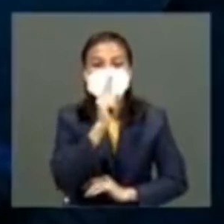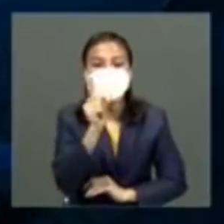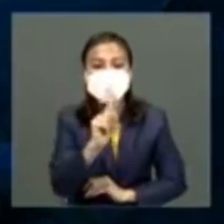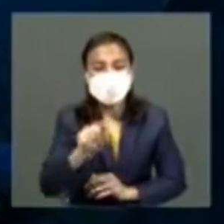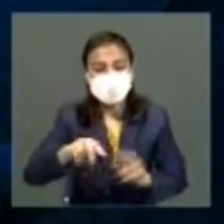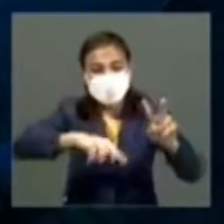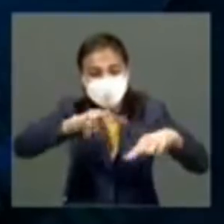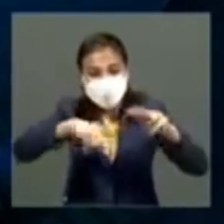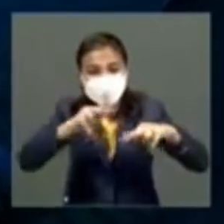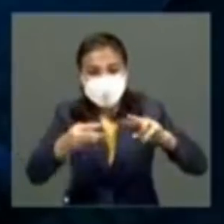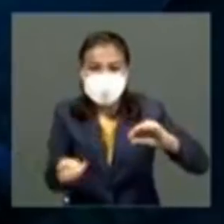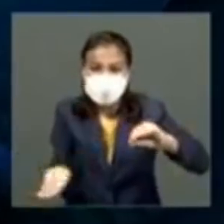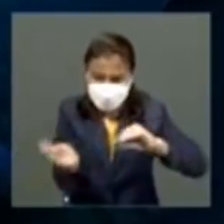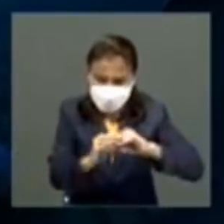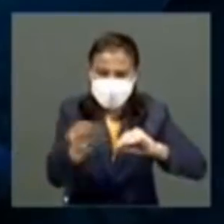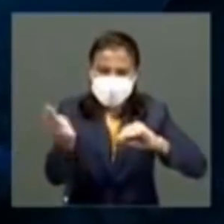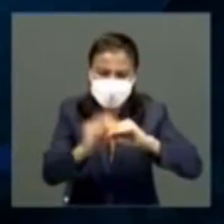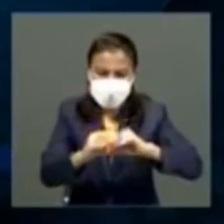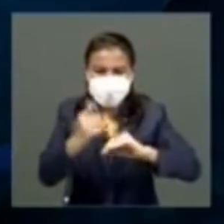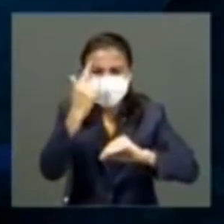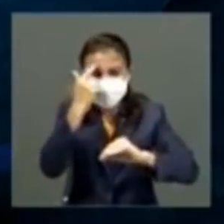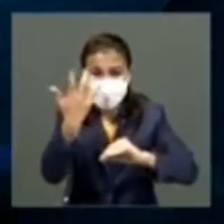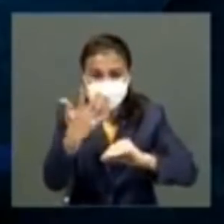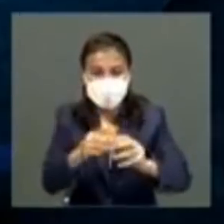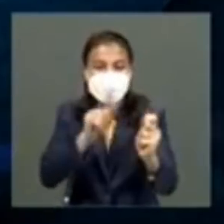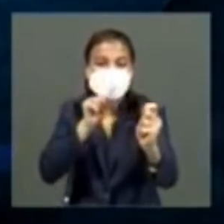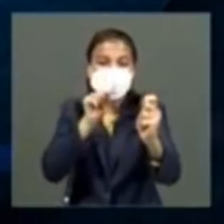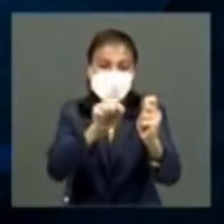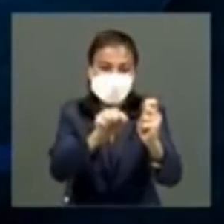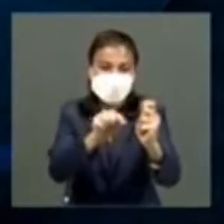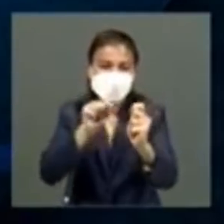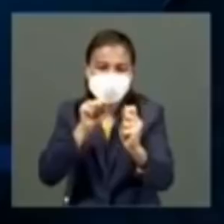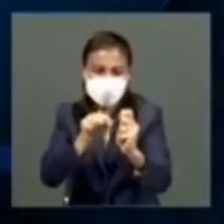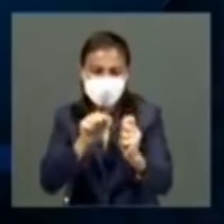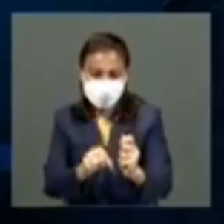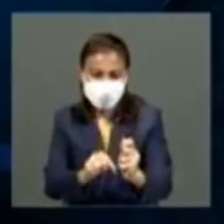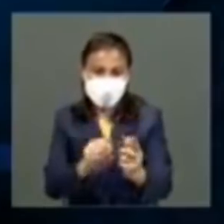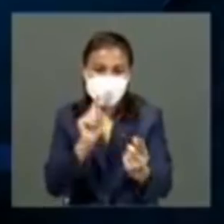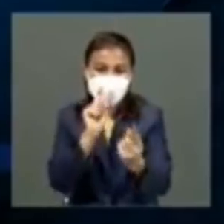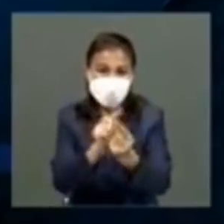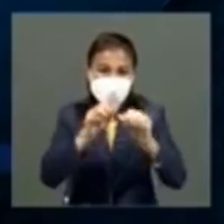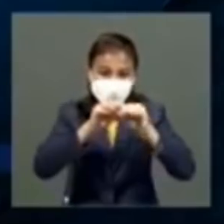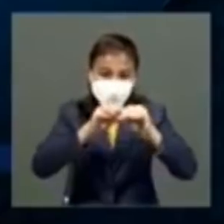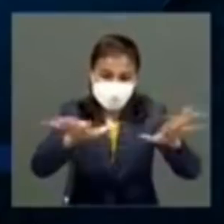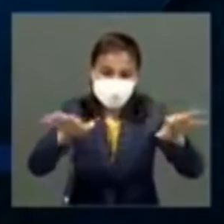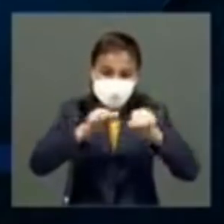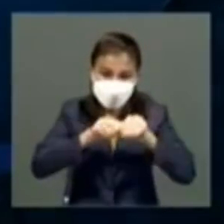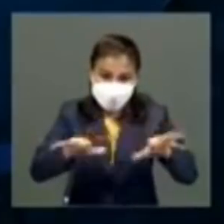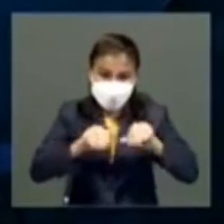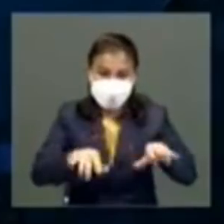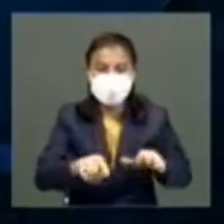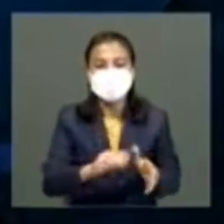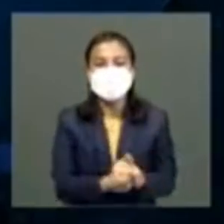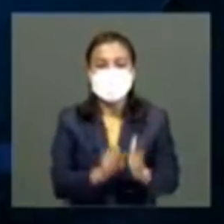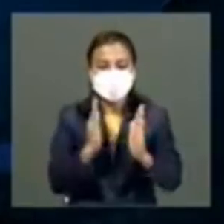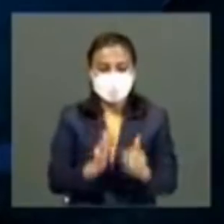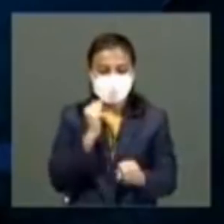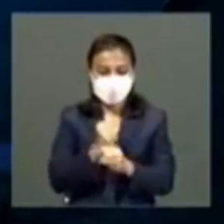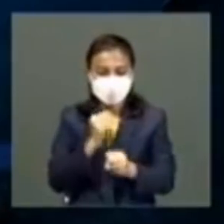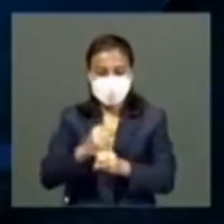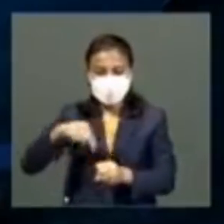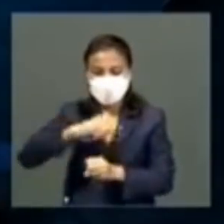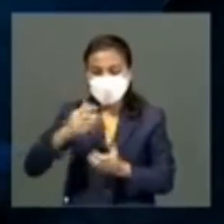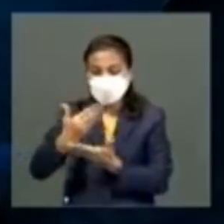จะมากขึ้นมากขึ้นเพราะว่าในแต่ละเขตที่มีการพบผู้ติดเชื้อเพิ่มขึ้นนะคะก็อารมณ์แยกเจ้าหน้าที่ไป